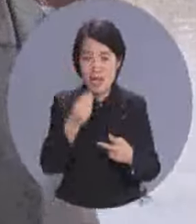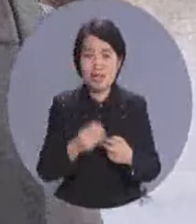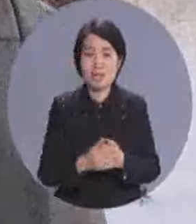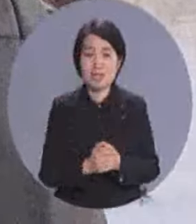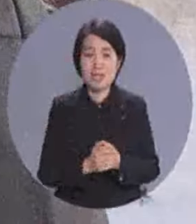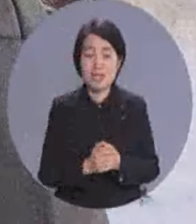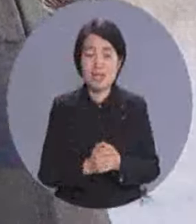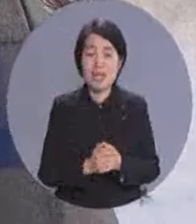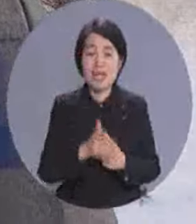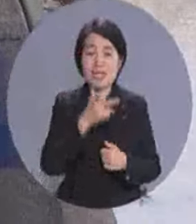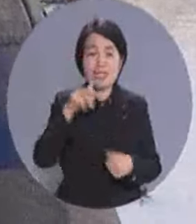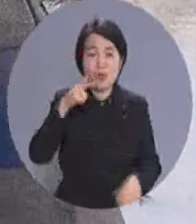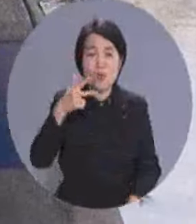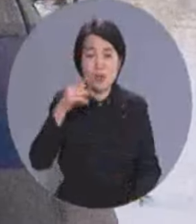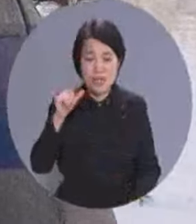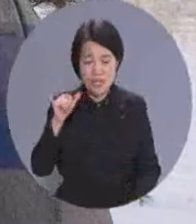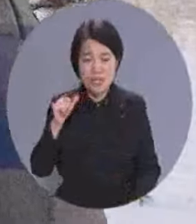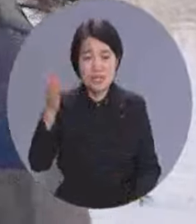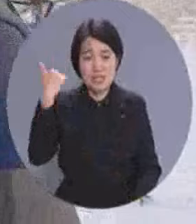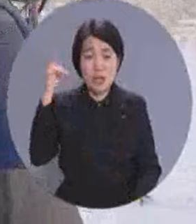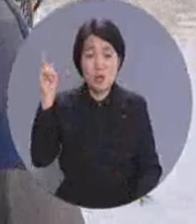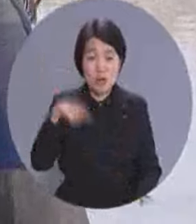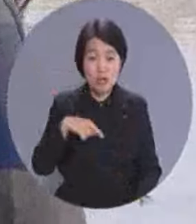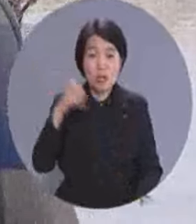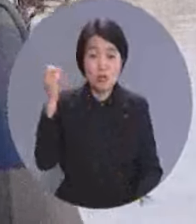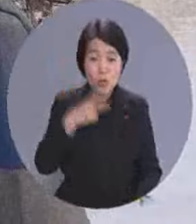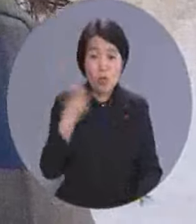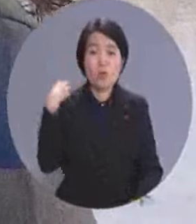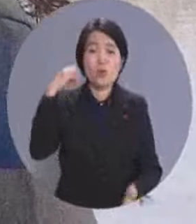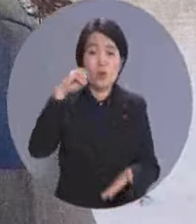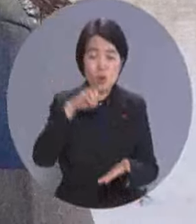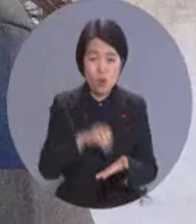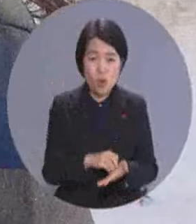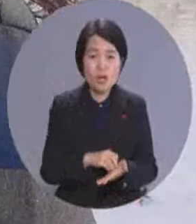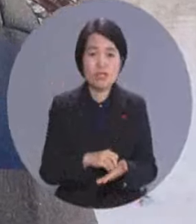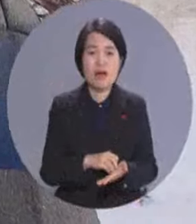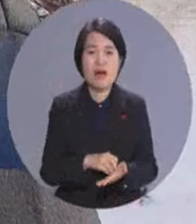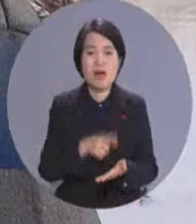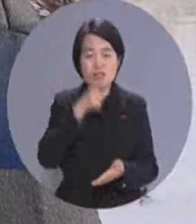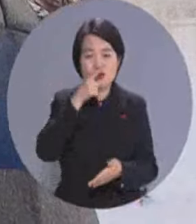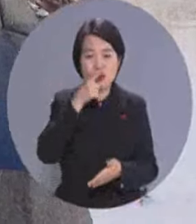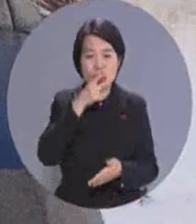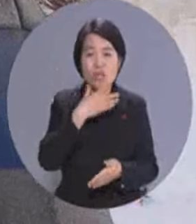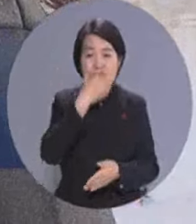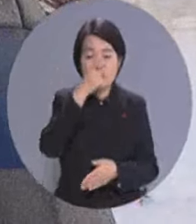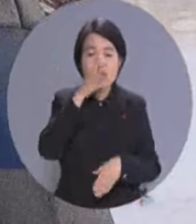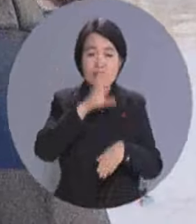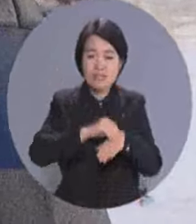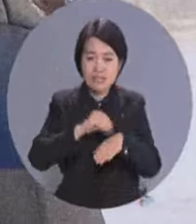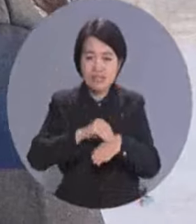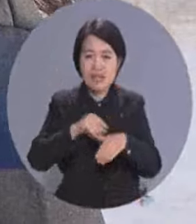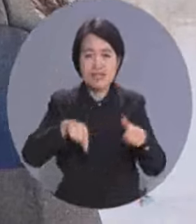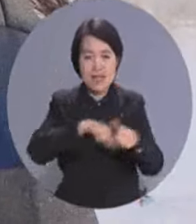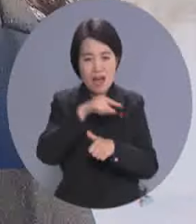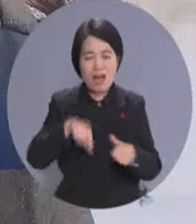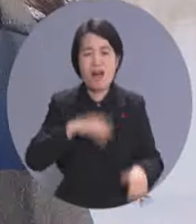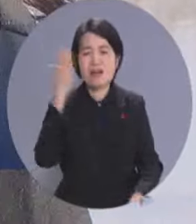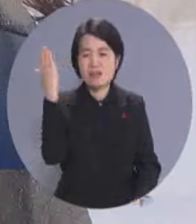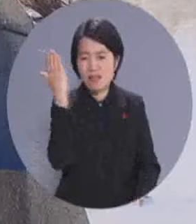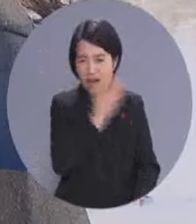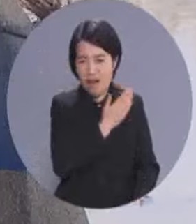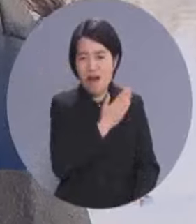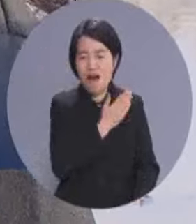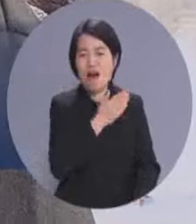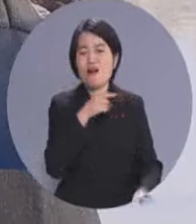천연기념물인 큰고니, 큰고니가 예전에 왔던 큰고니가 다시 돌아온다라는 것에 대해서 이 순천만이 갖는 생태적인 건강성에